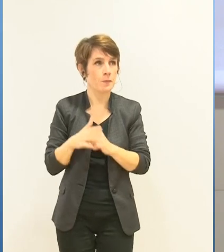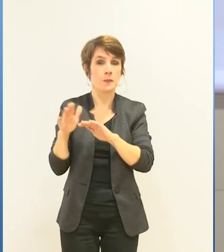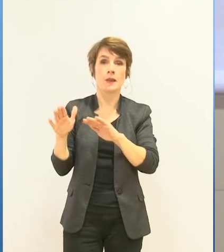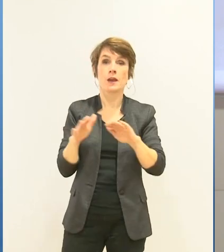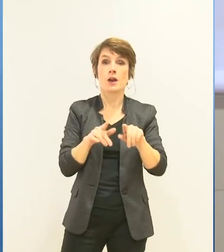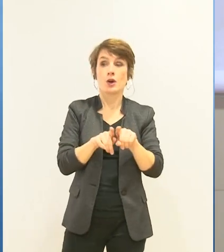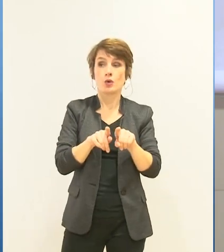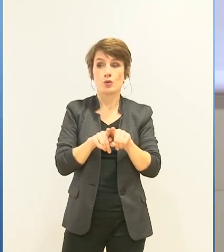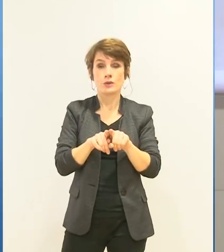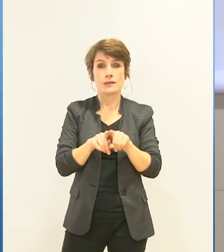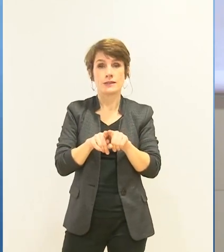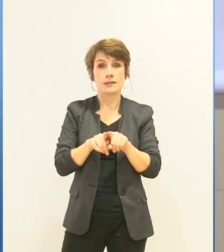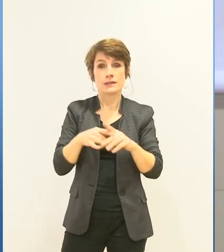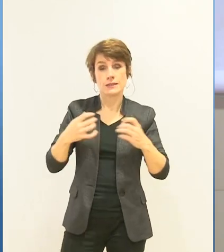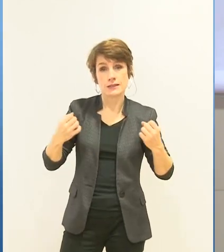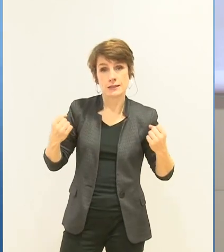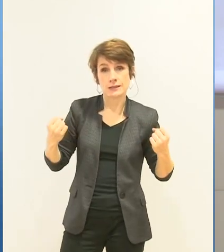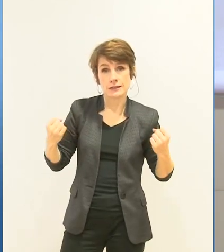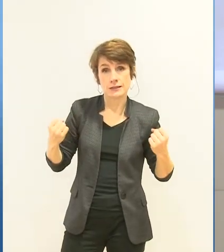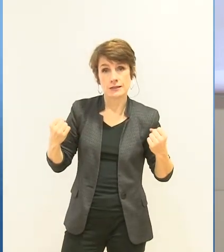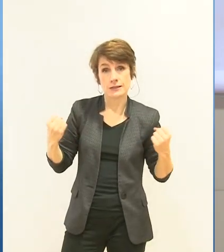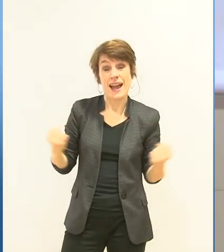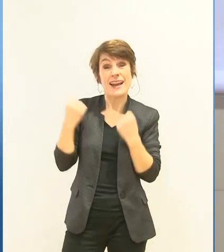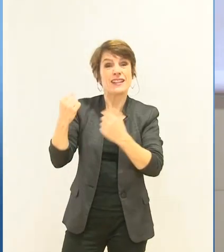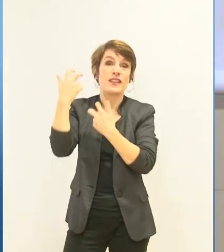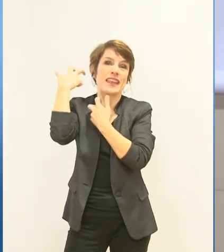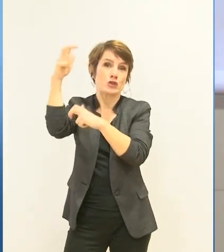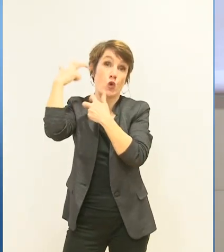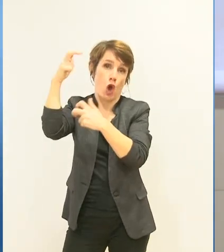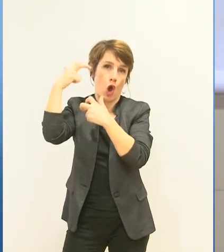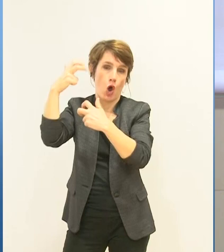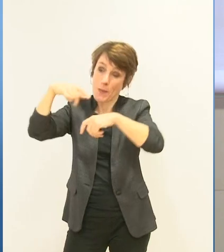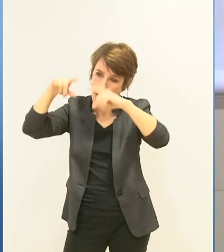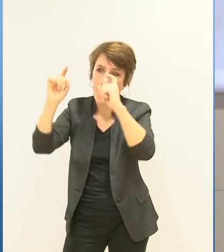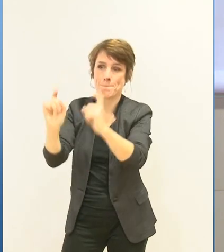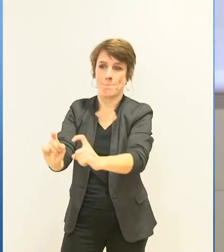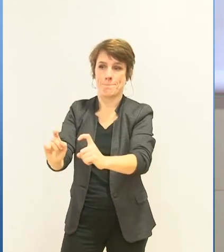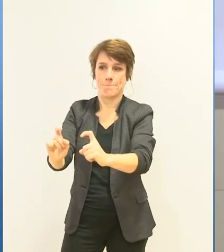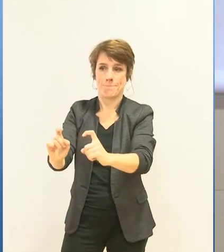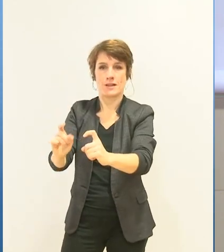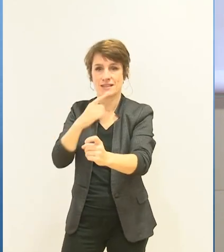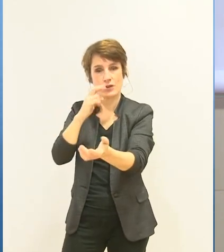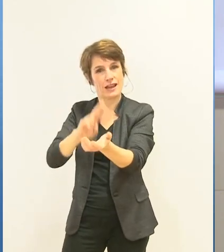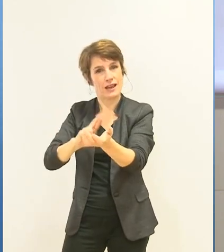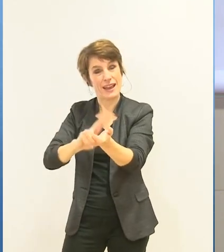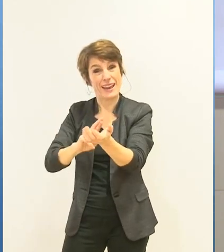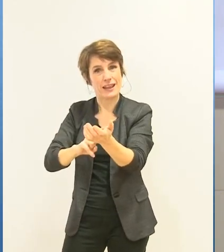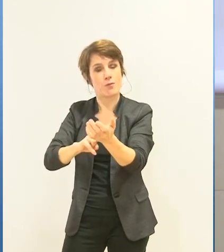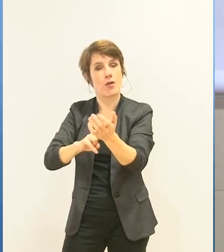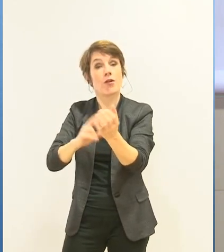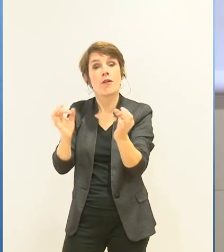sonores ont été très strictement limitée à la fois en fréquence et en durée